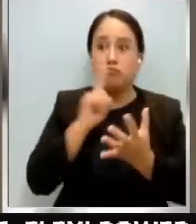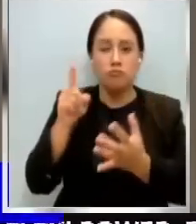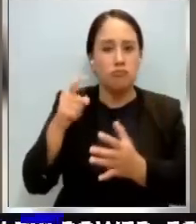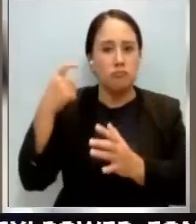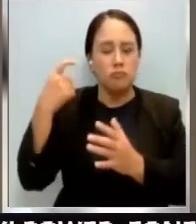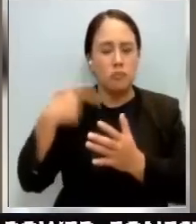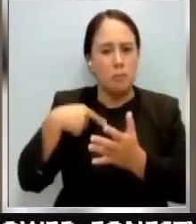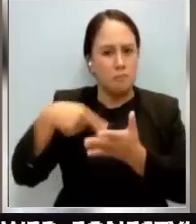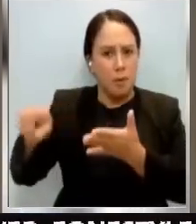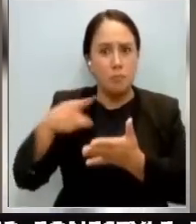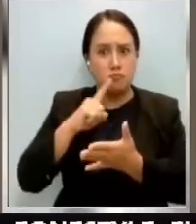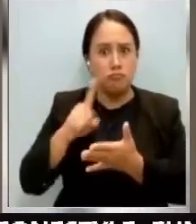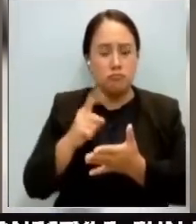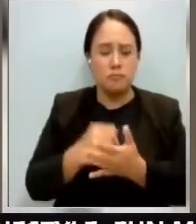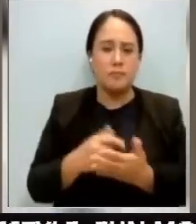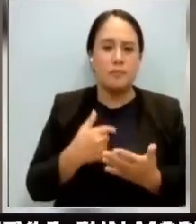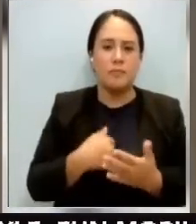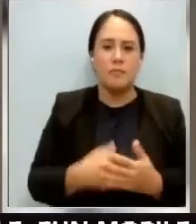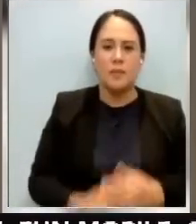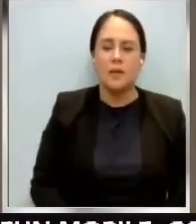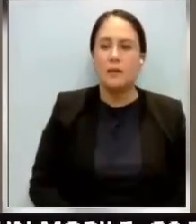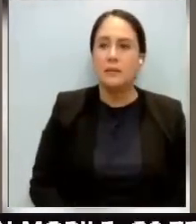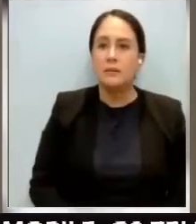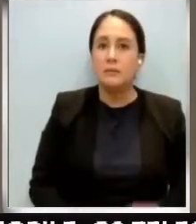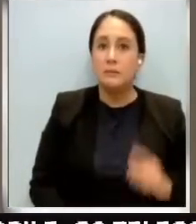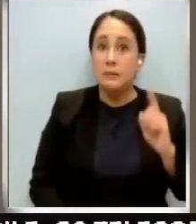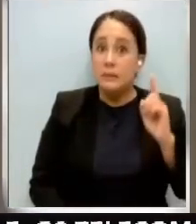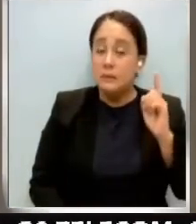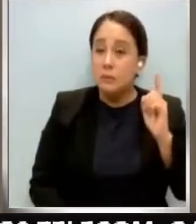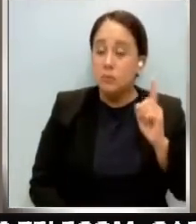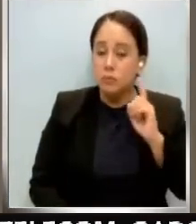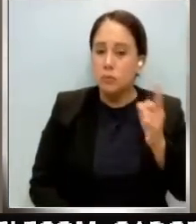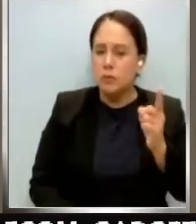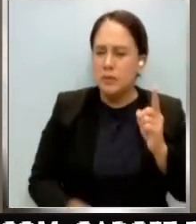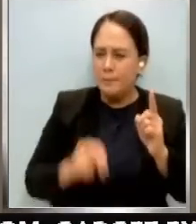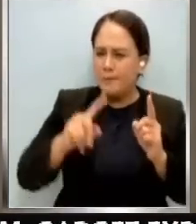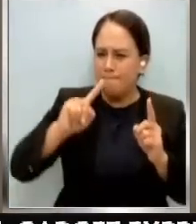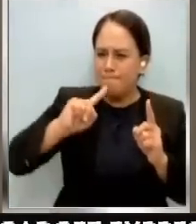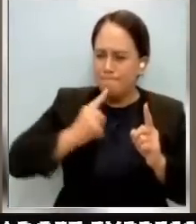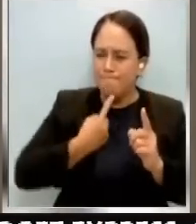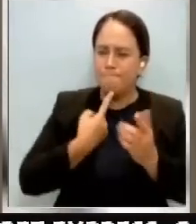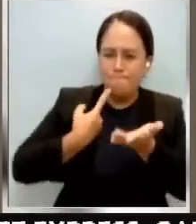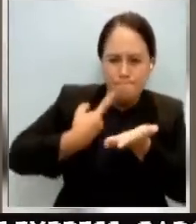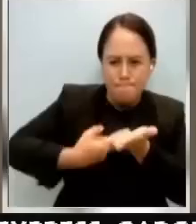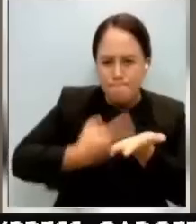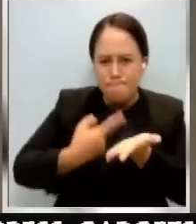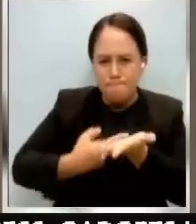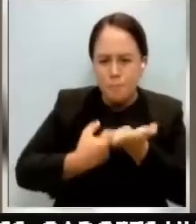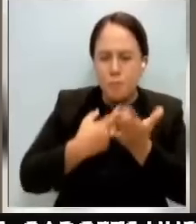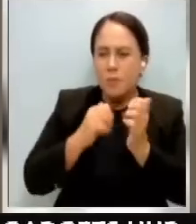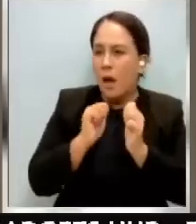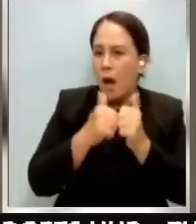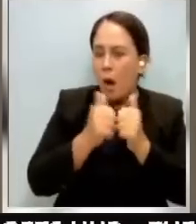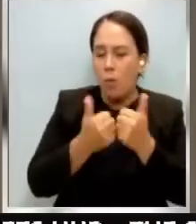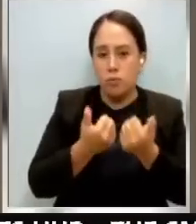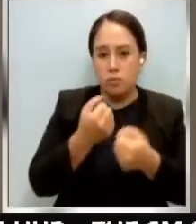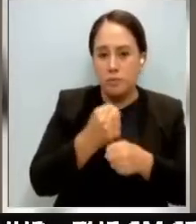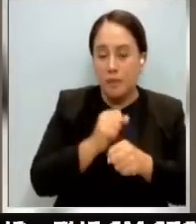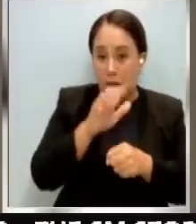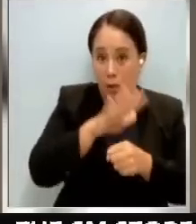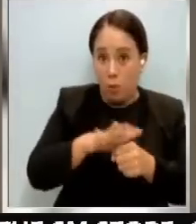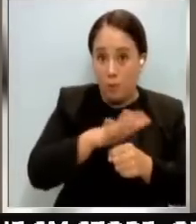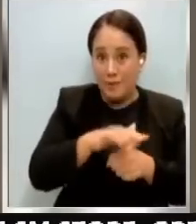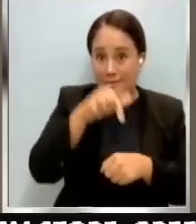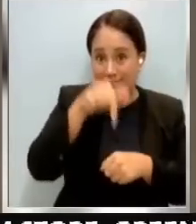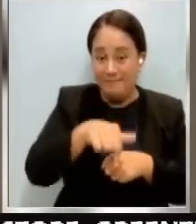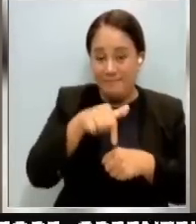to have a serious discussion on how to make our own local market,